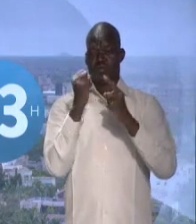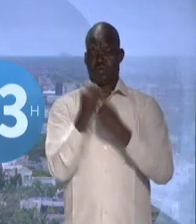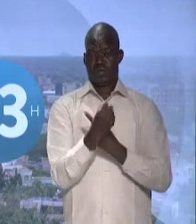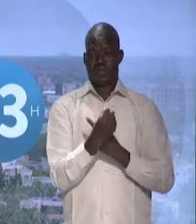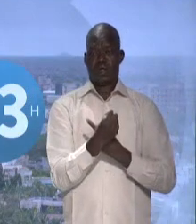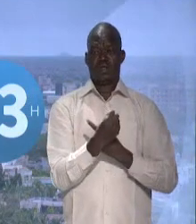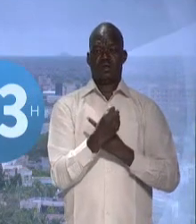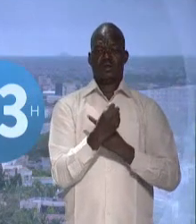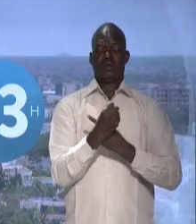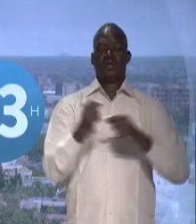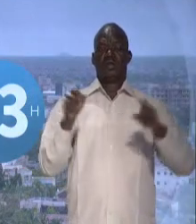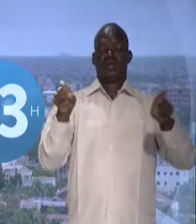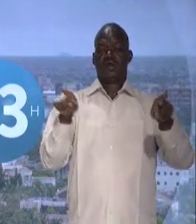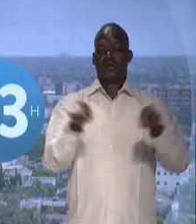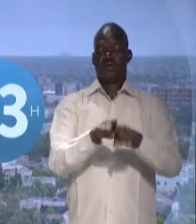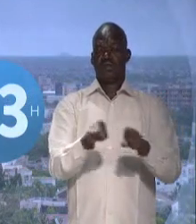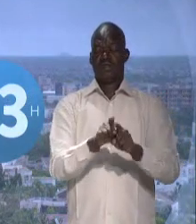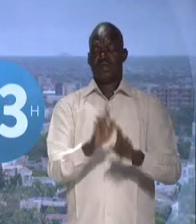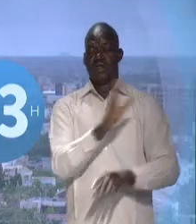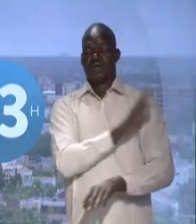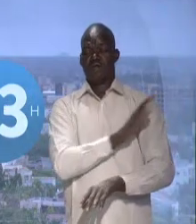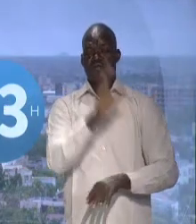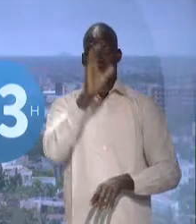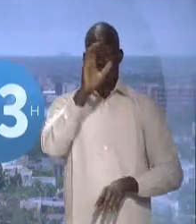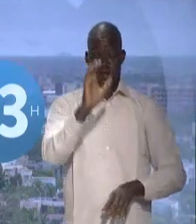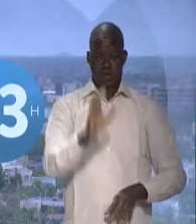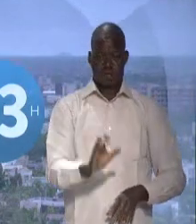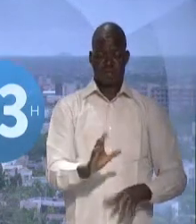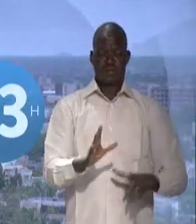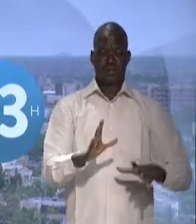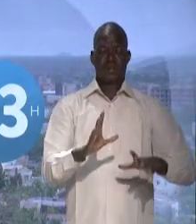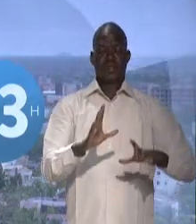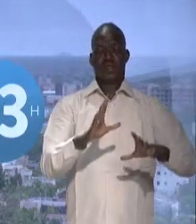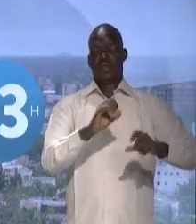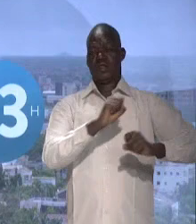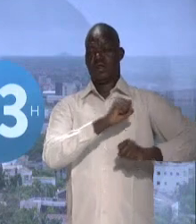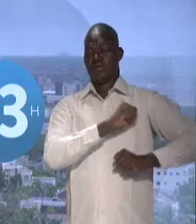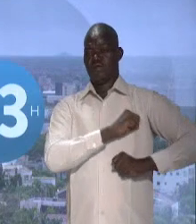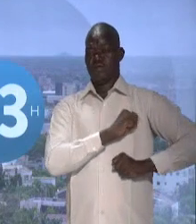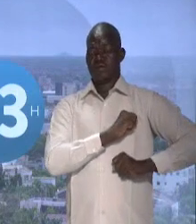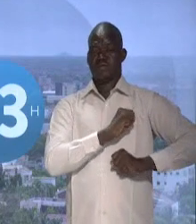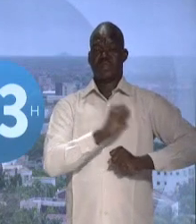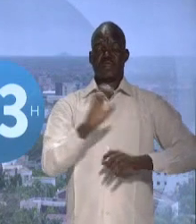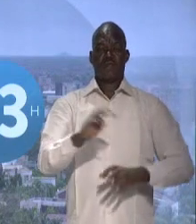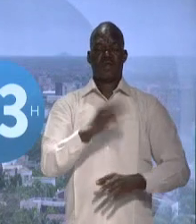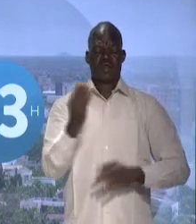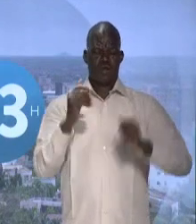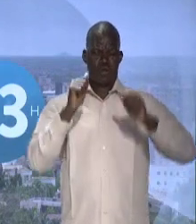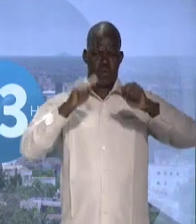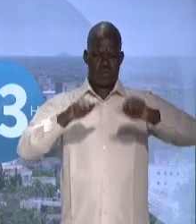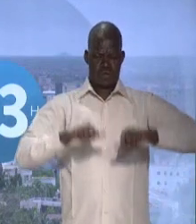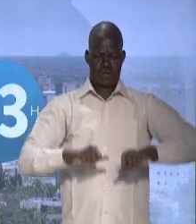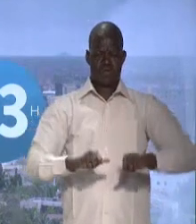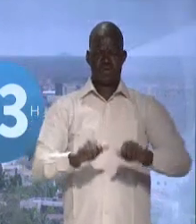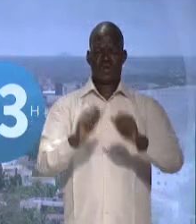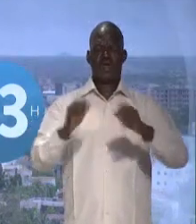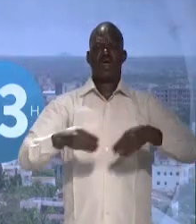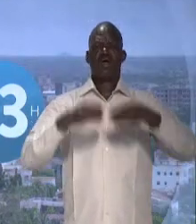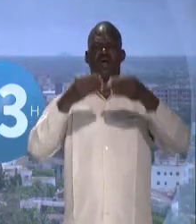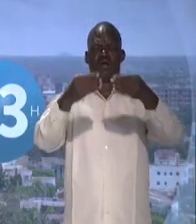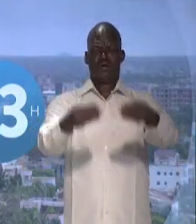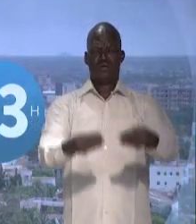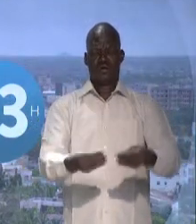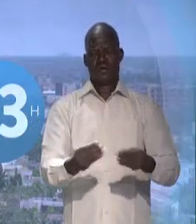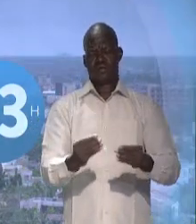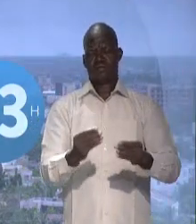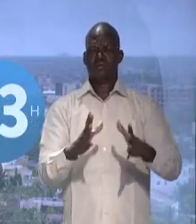partie également visant à renforcer les capacités des forces de sécurité, de manière à ce qu'ils puissent continuer à renforcer